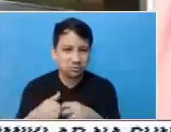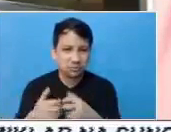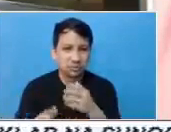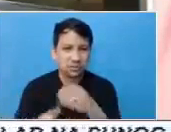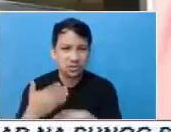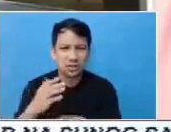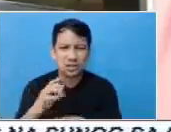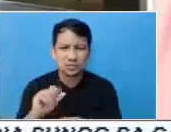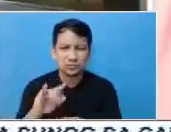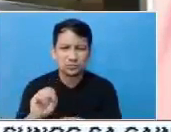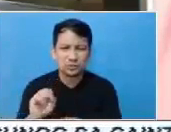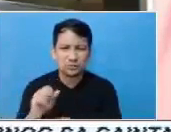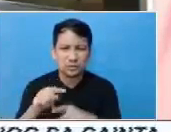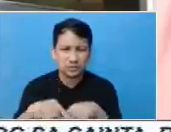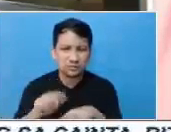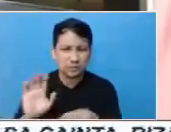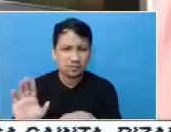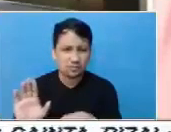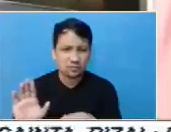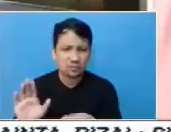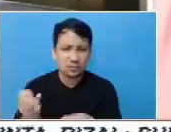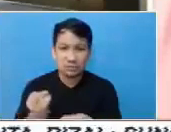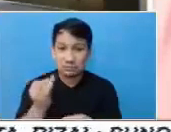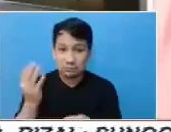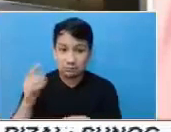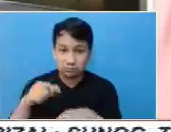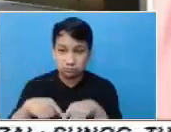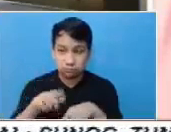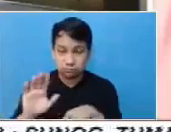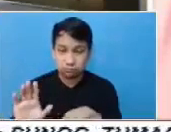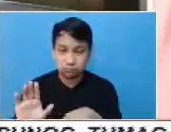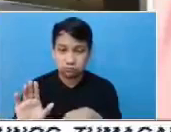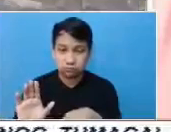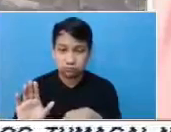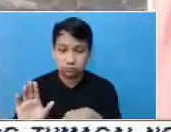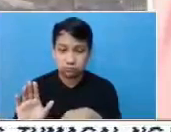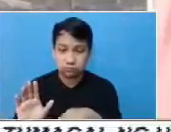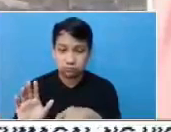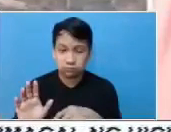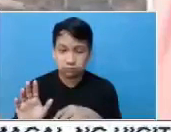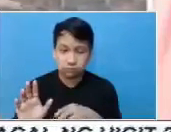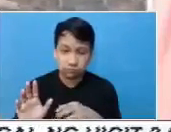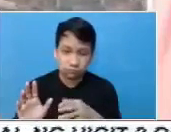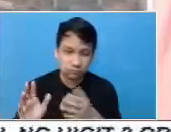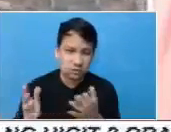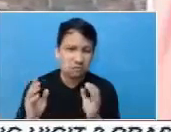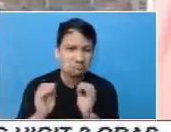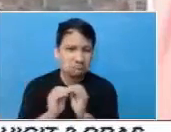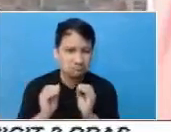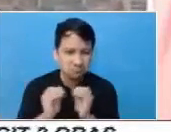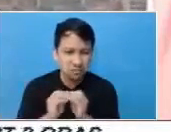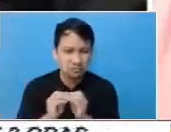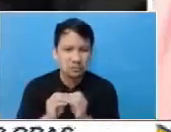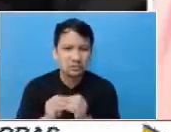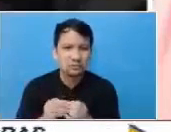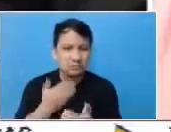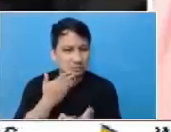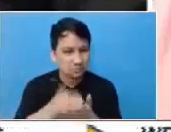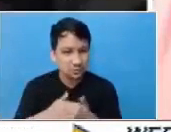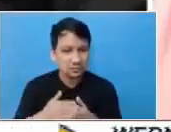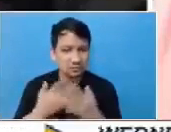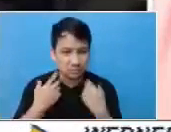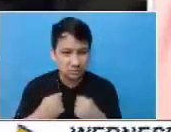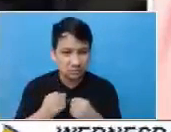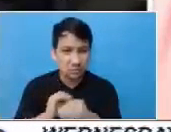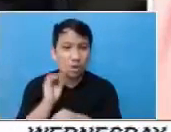Taal? Dapat ipaliwanag natin itong mabuti. Siyempre, sa paglalabas at ng mga sasakyan at